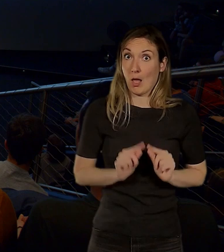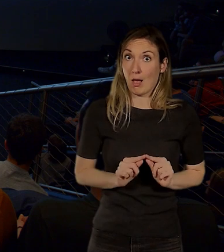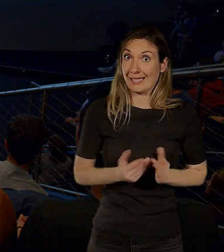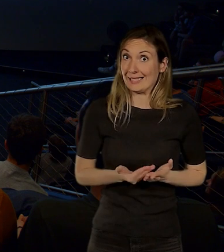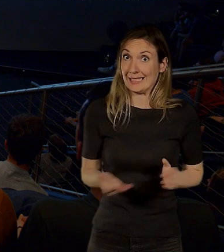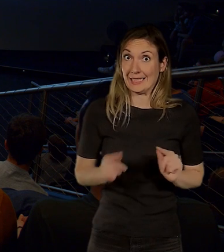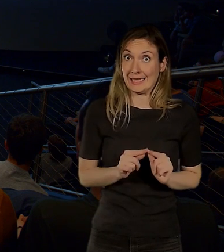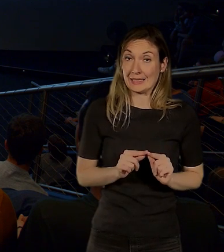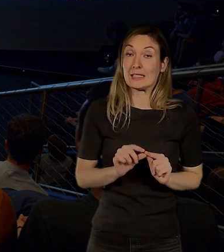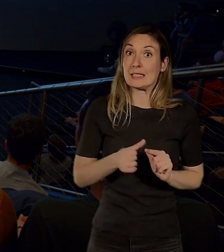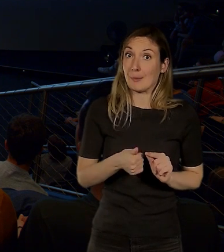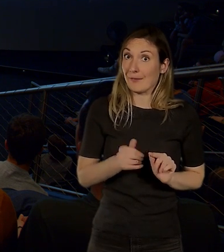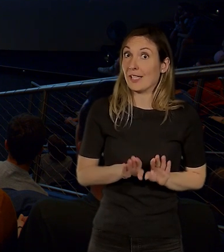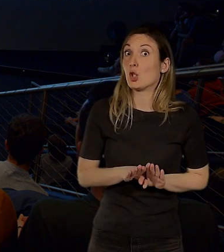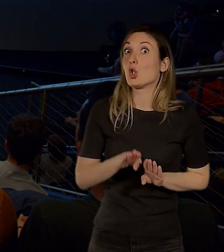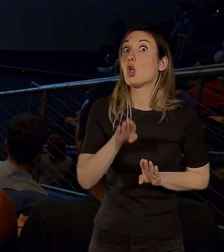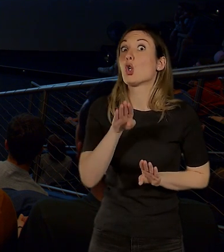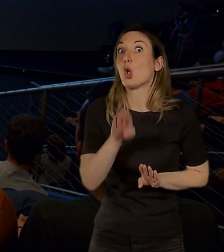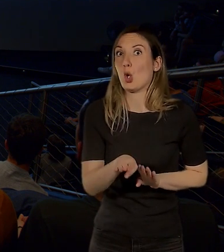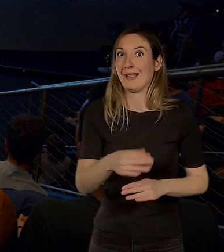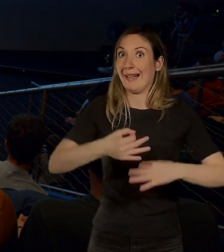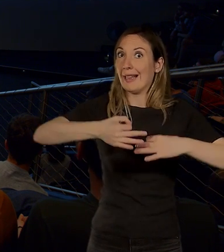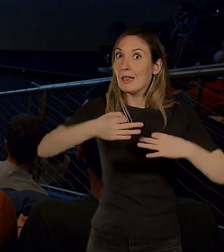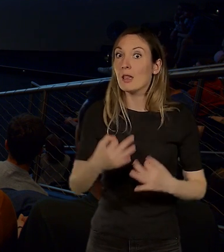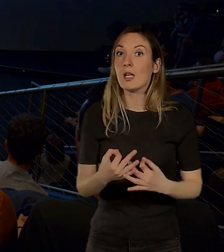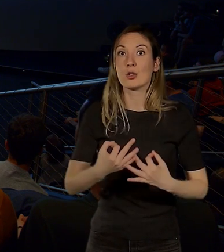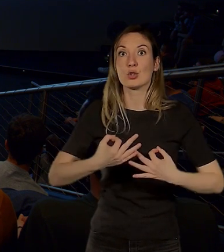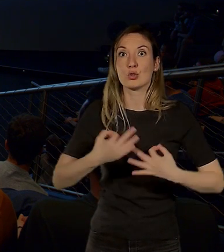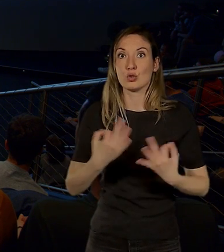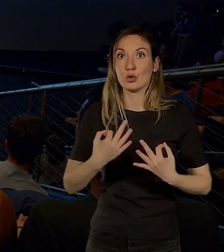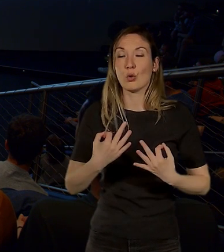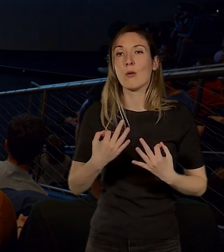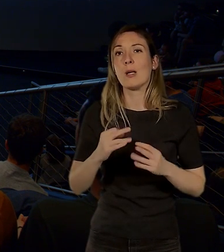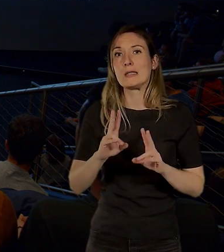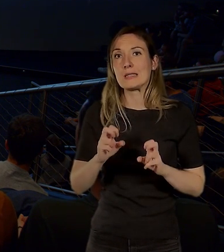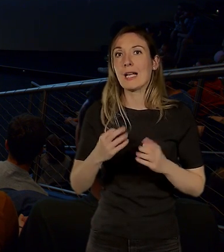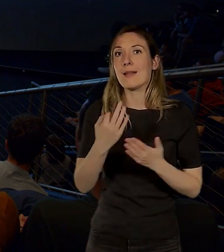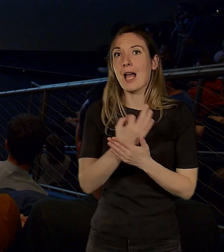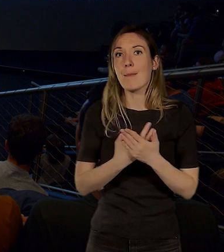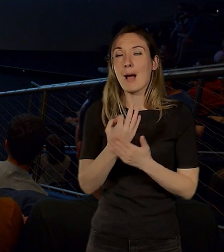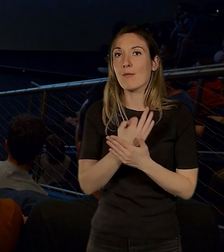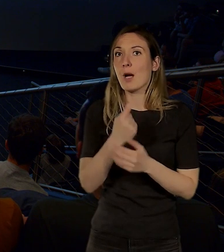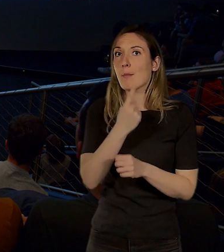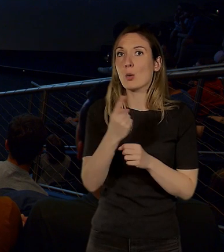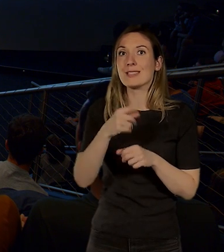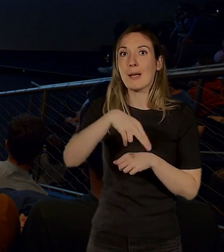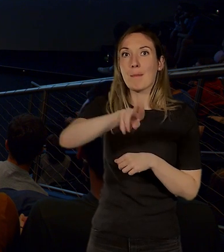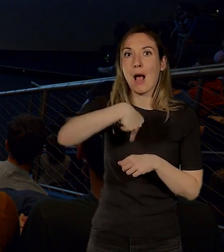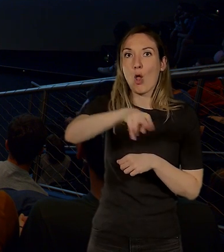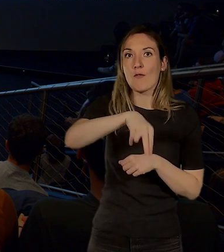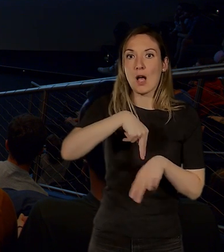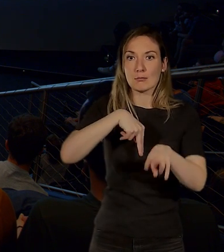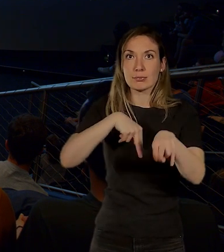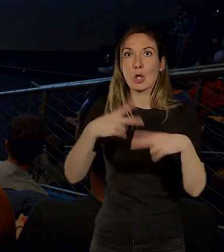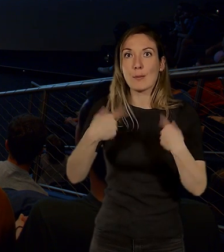byl zaveden první úplně jednoduchý, pouze namalovaný cyklopruh. Později může být,